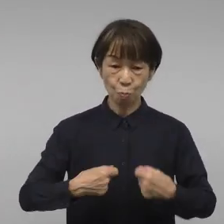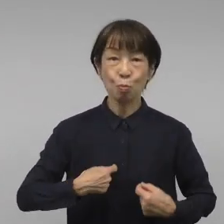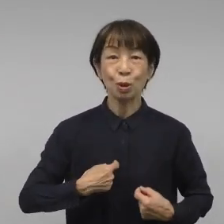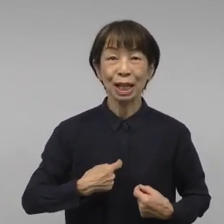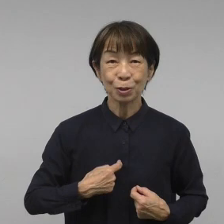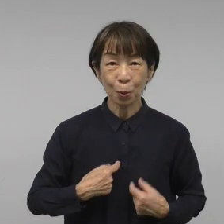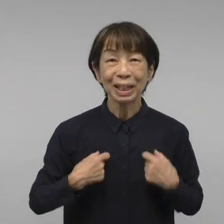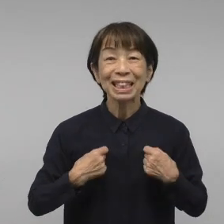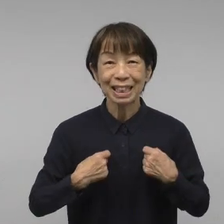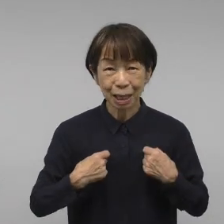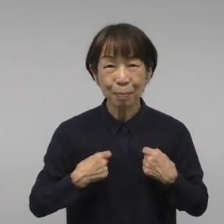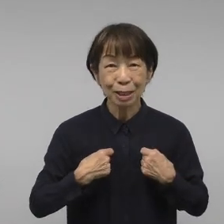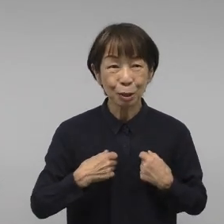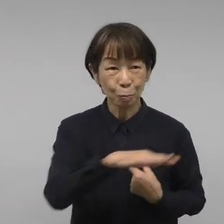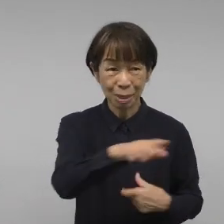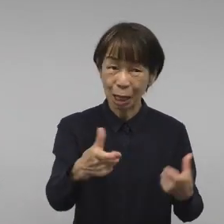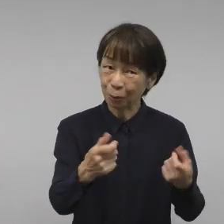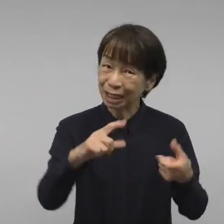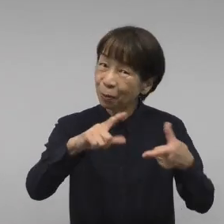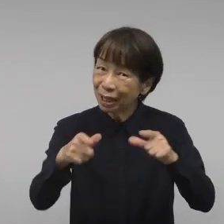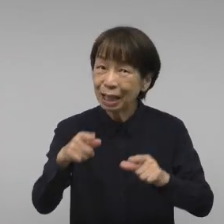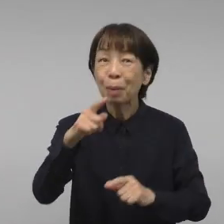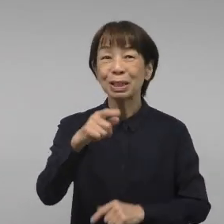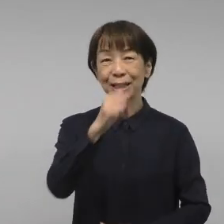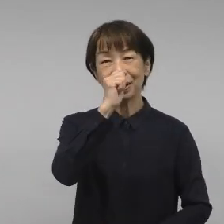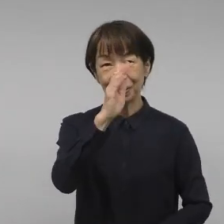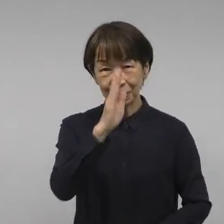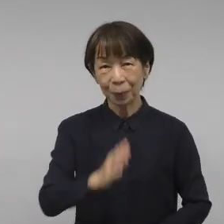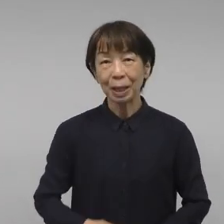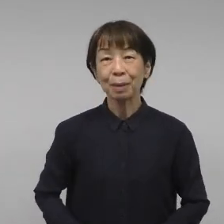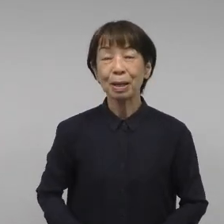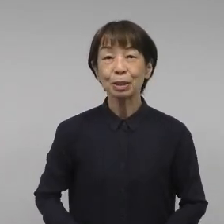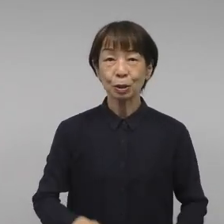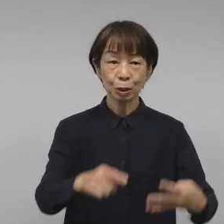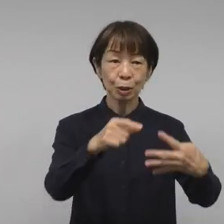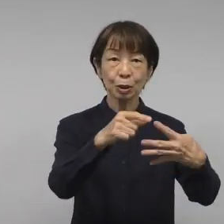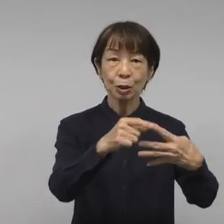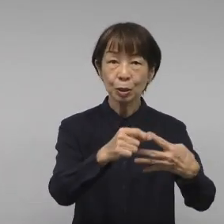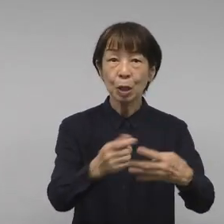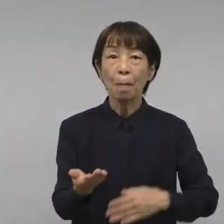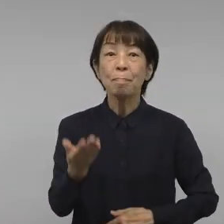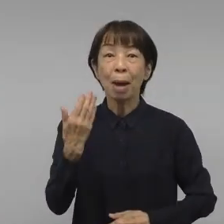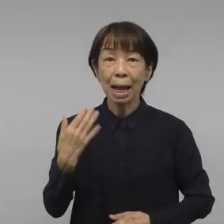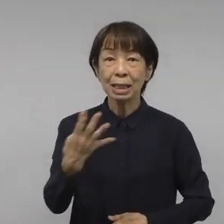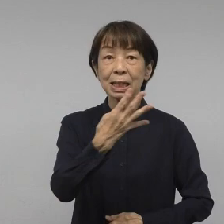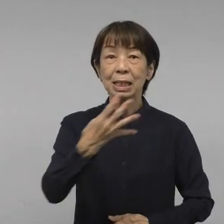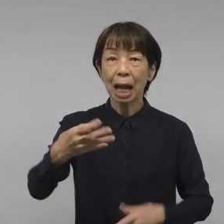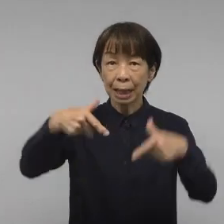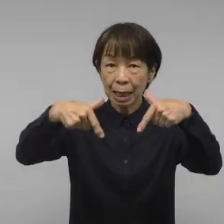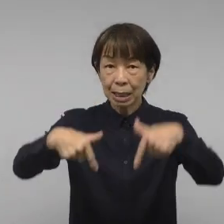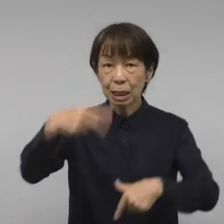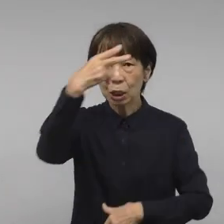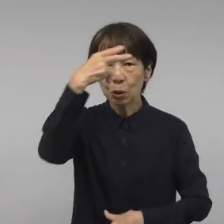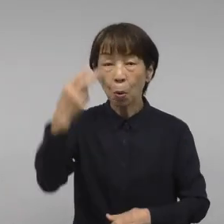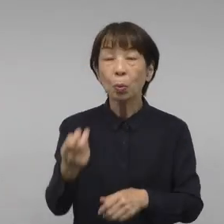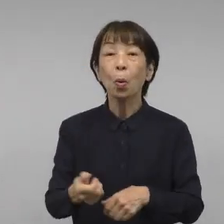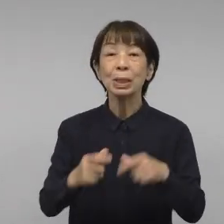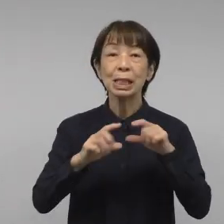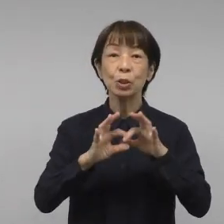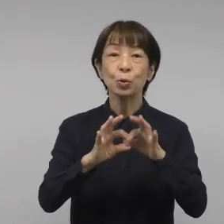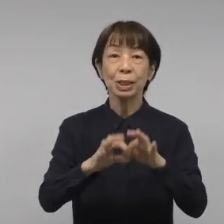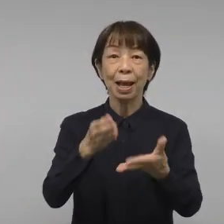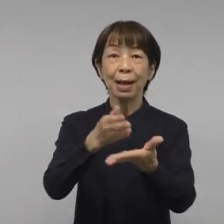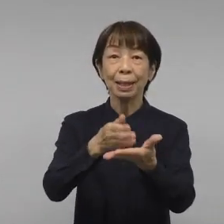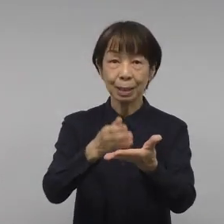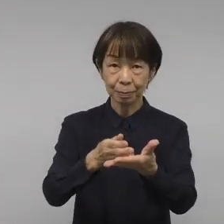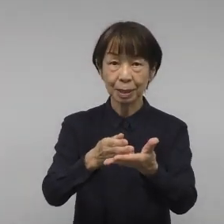。まずですね、本題に入ります前に、掛け西のことについてちょっと触れさせていただきたいな